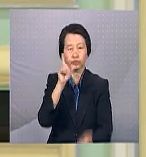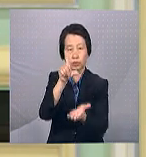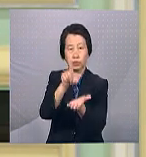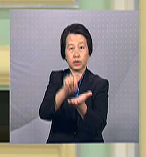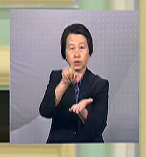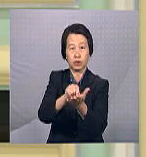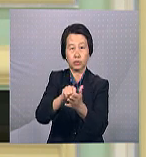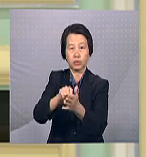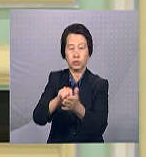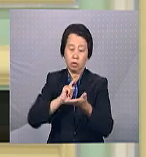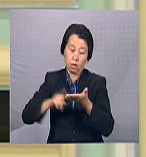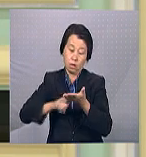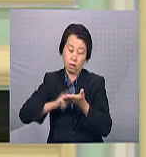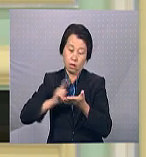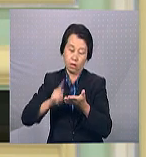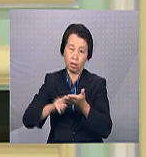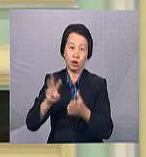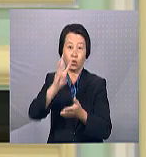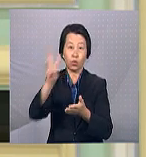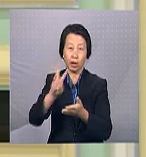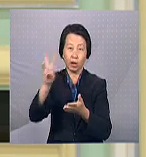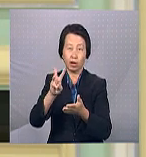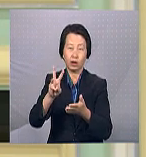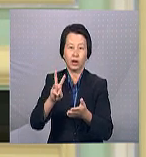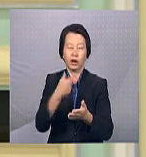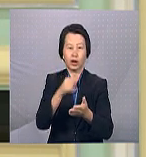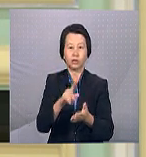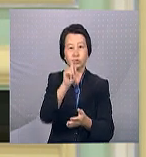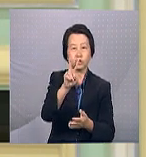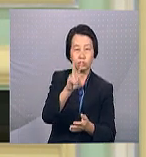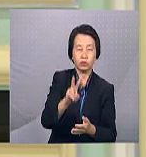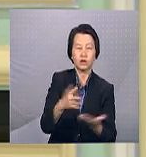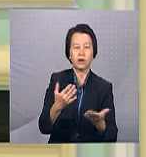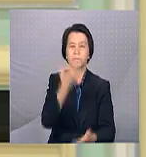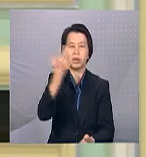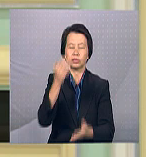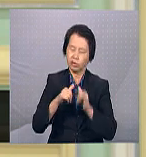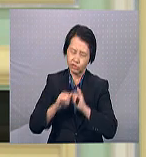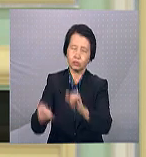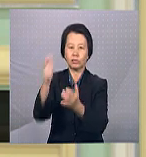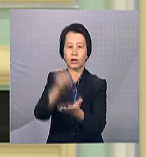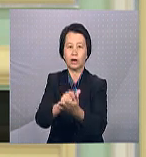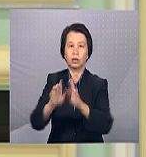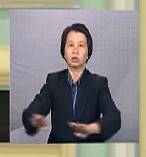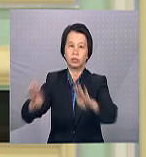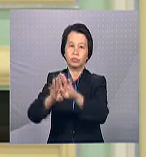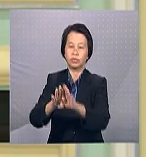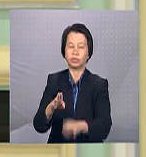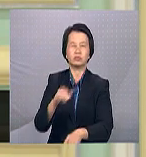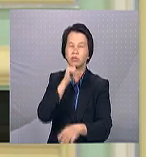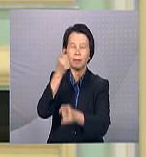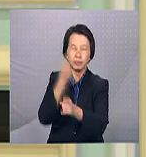media-media sosial dan media-media biasa ke masih lagi melaporkan kadang-kadang berita yang agak kurang